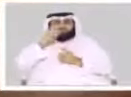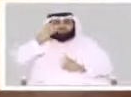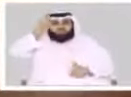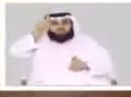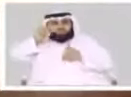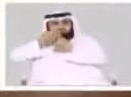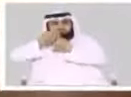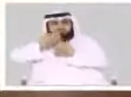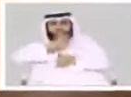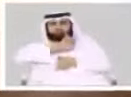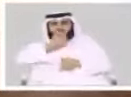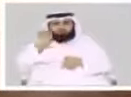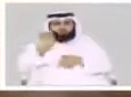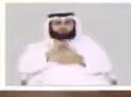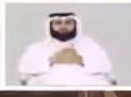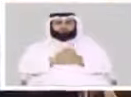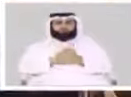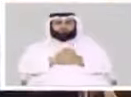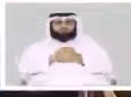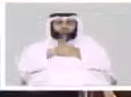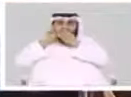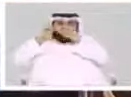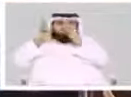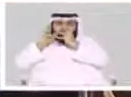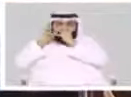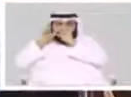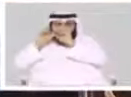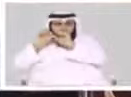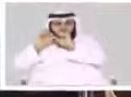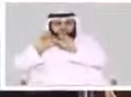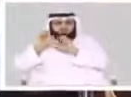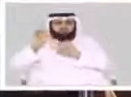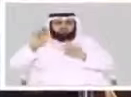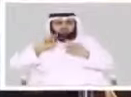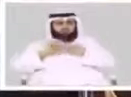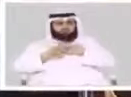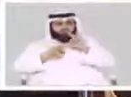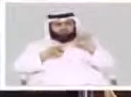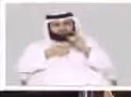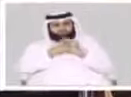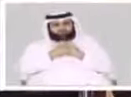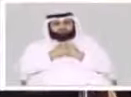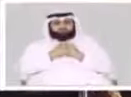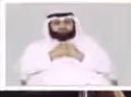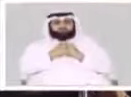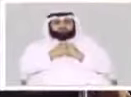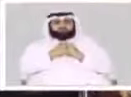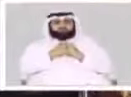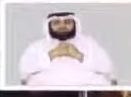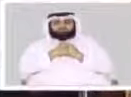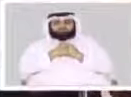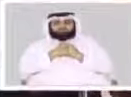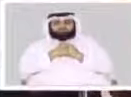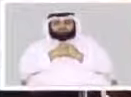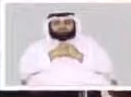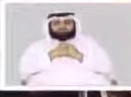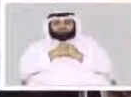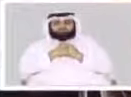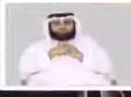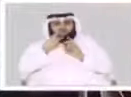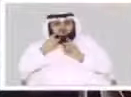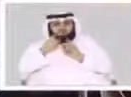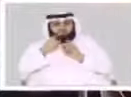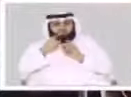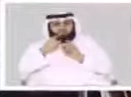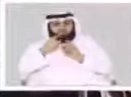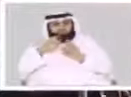معه، وتنزيهه سبحانه وتعالى عن كل مثيل أو شبيه، نعم. هذا عقد